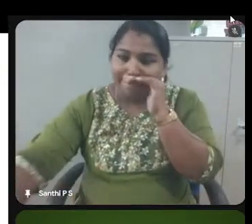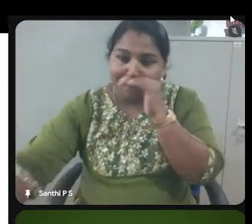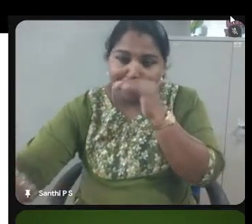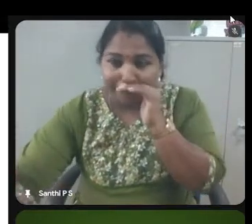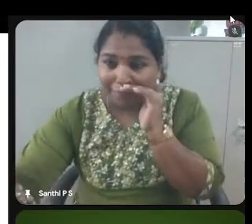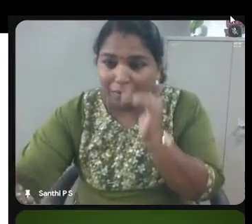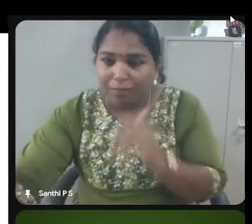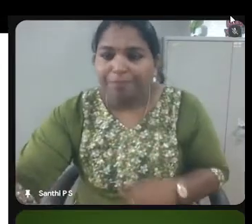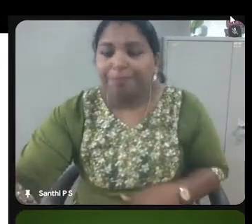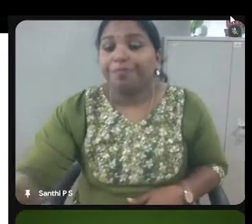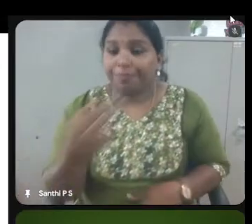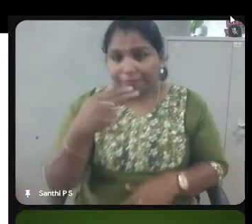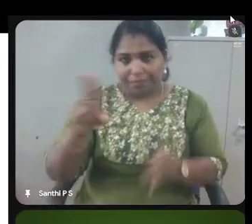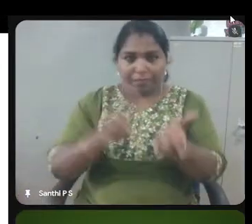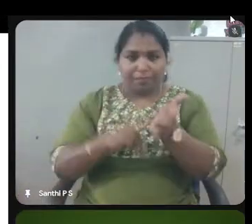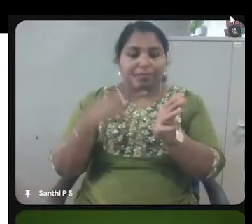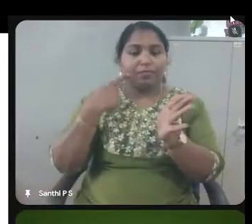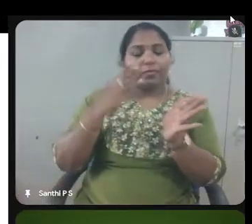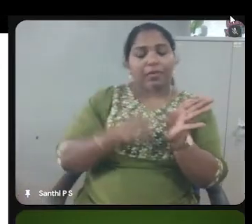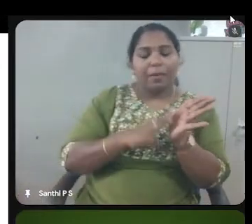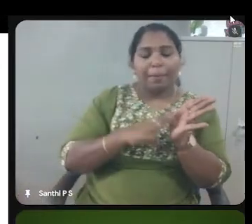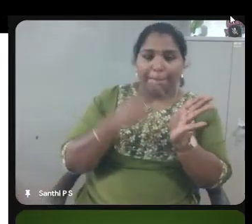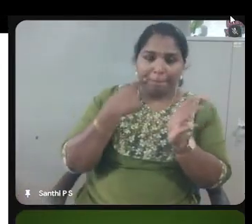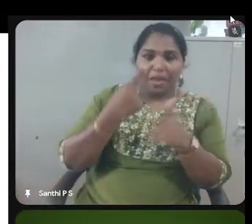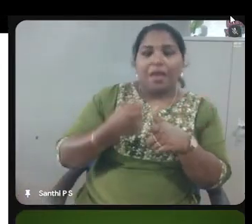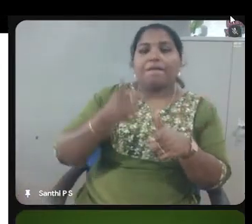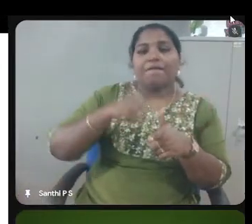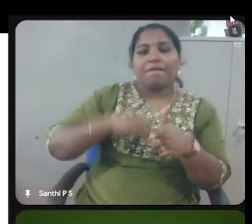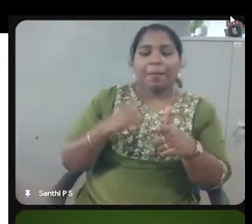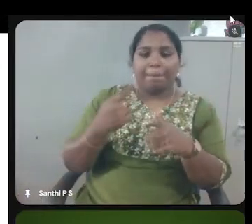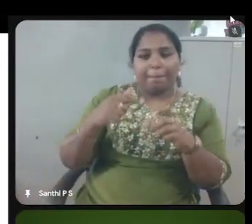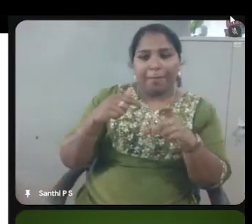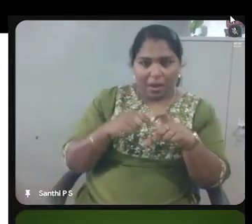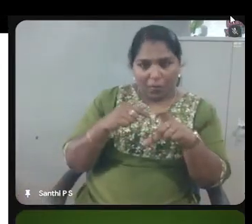മാം, എന്റെ പേര് നിമ്മി എന്നാണ്. ഞാൻ എറണാകുളത്ത് നിന്നാണ് വിളിക്കുന്നത്.